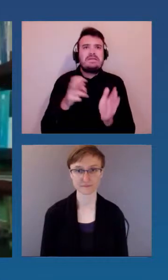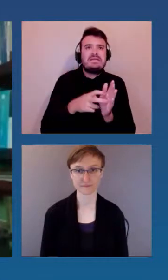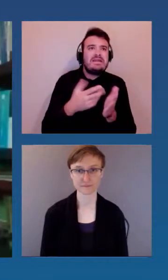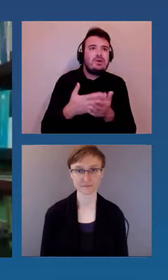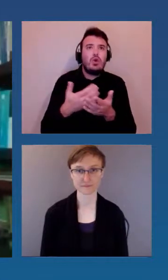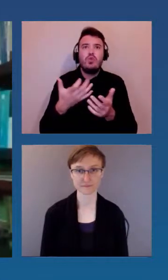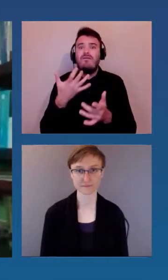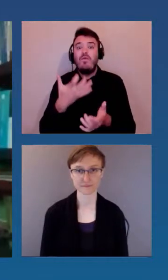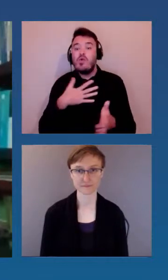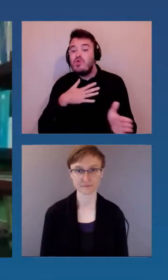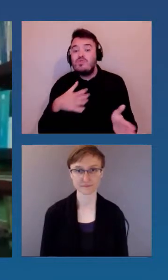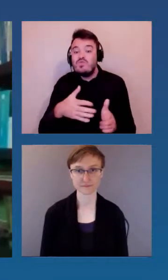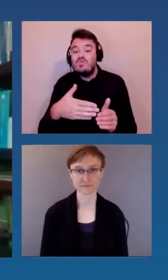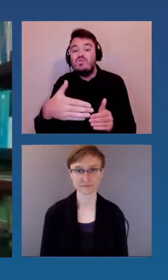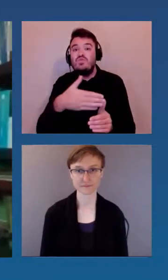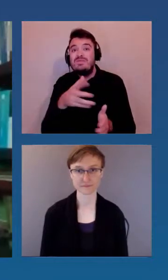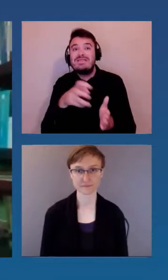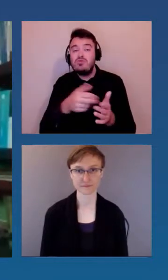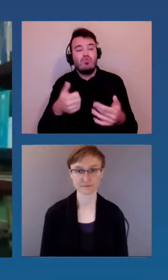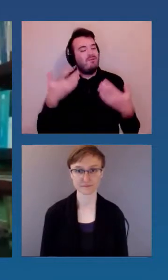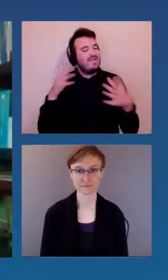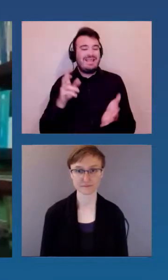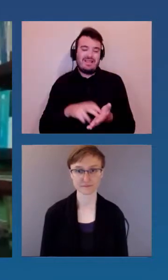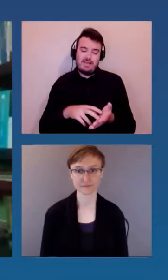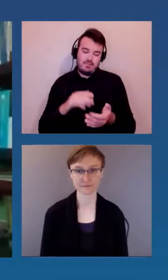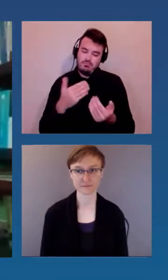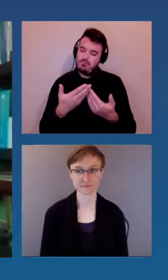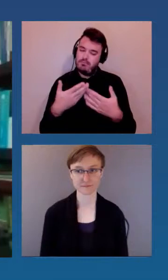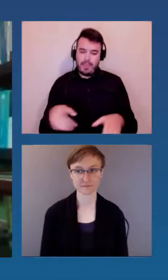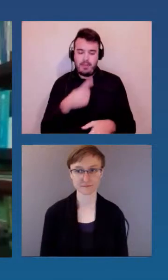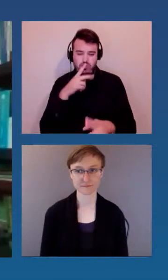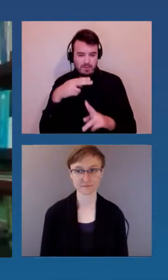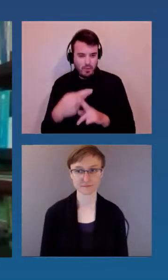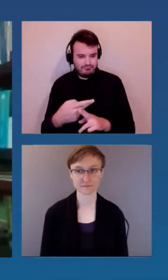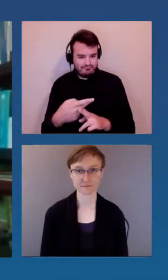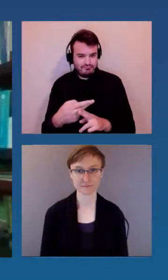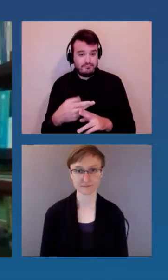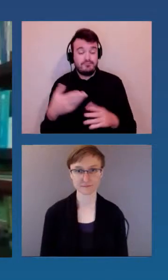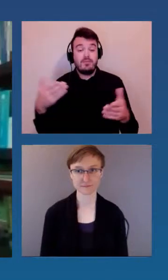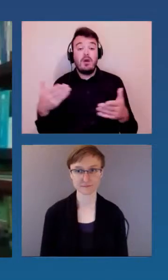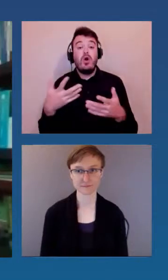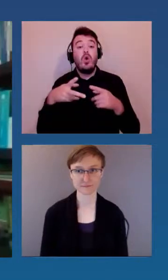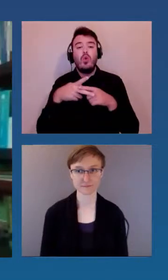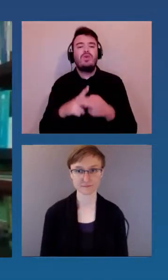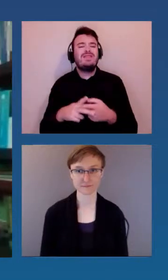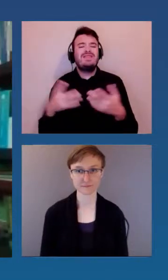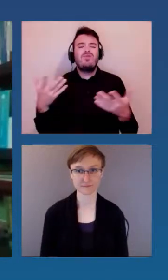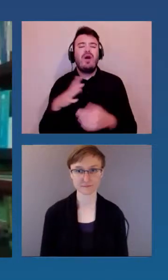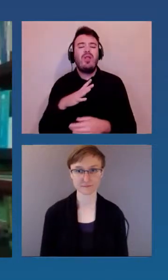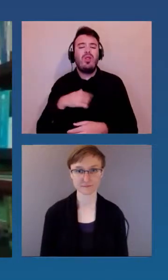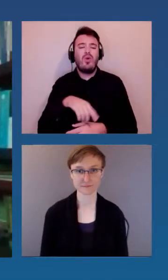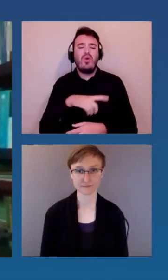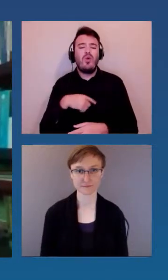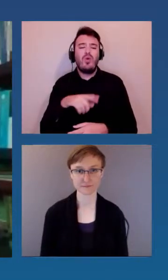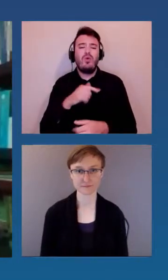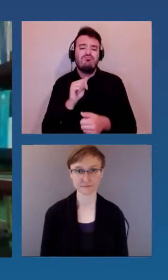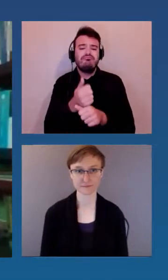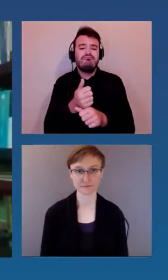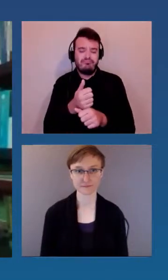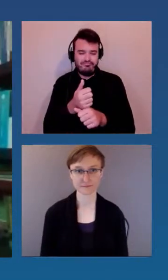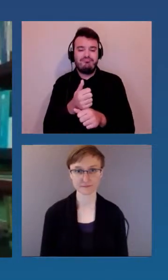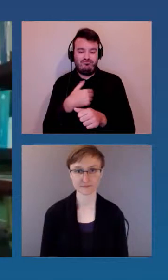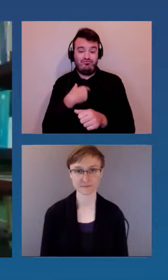d'informations et d'outils disponibles sur le site de Santé publique. À la Cité, on a toute une équipe qui assure